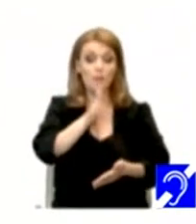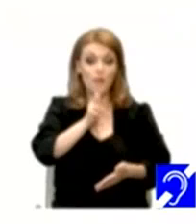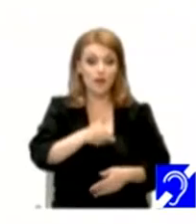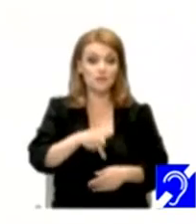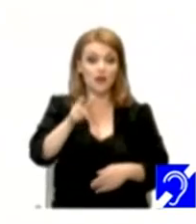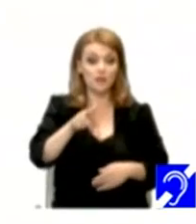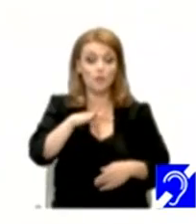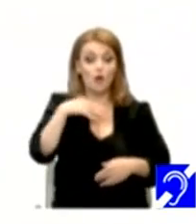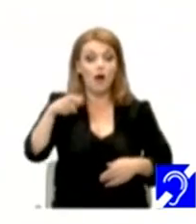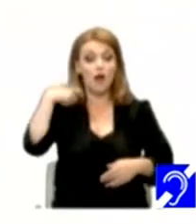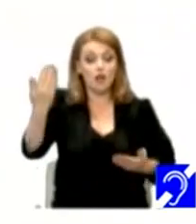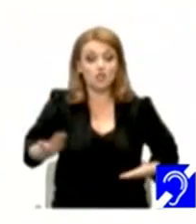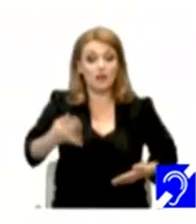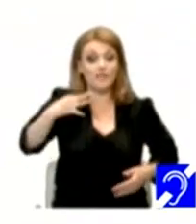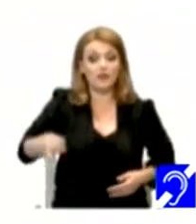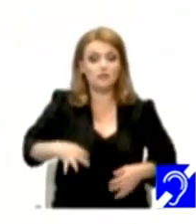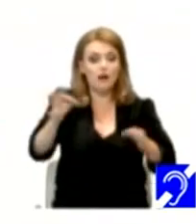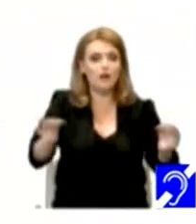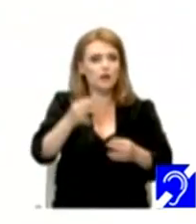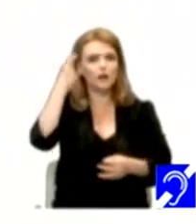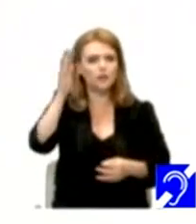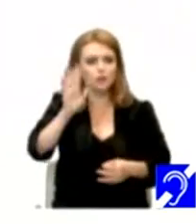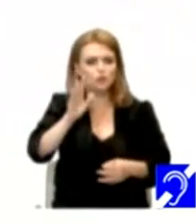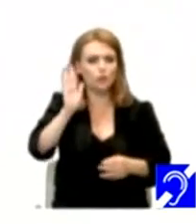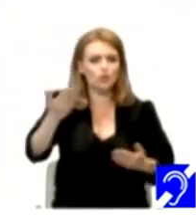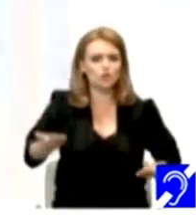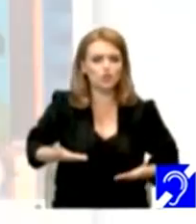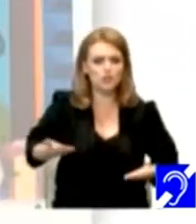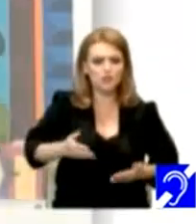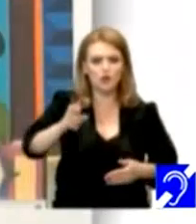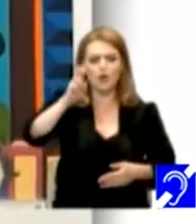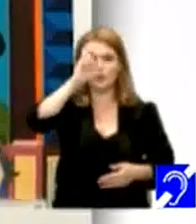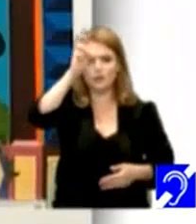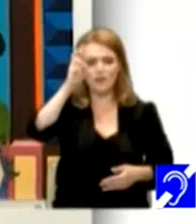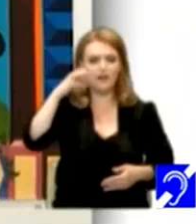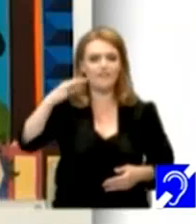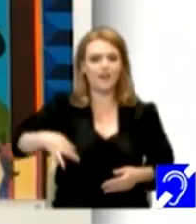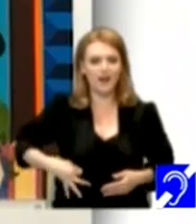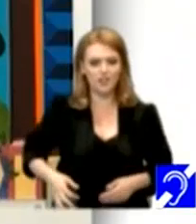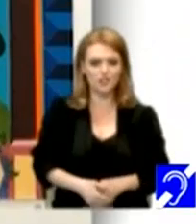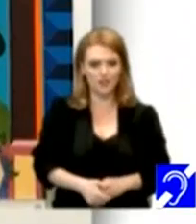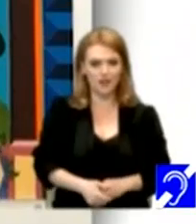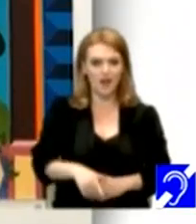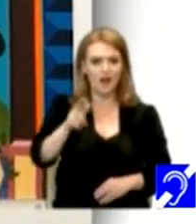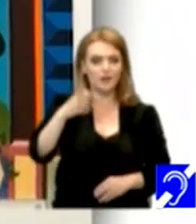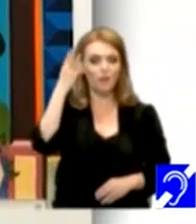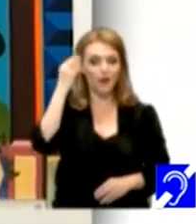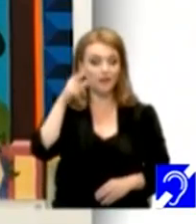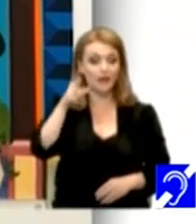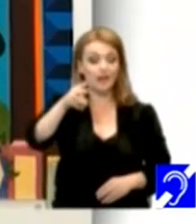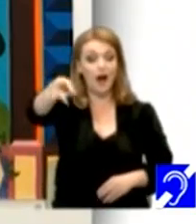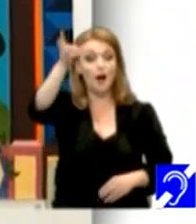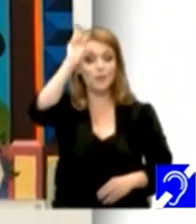studiat câțiva ani în Franța și nu s-a gândit vreodată că va ajunge să locuiască într-o țară francofonă. Basarabeanca este un ambasador